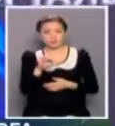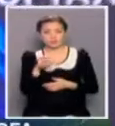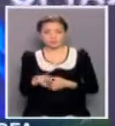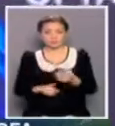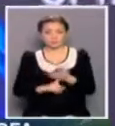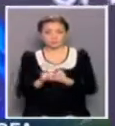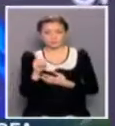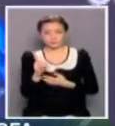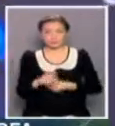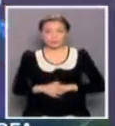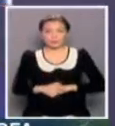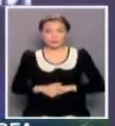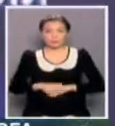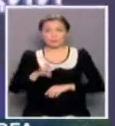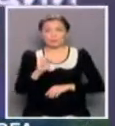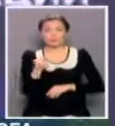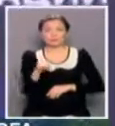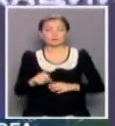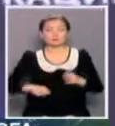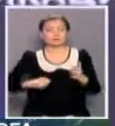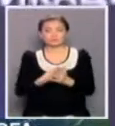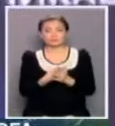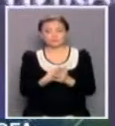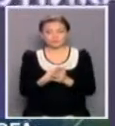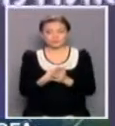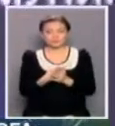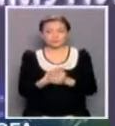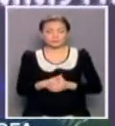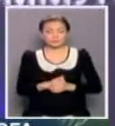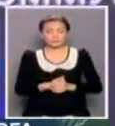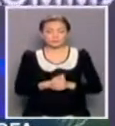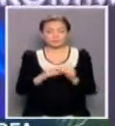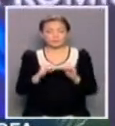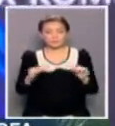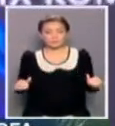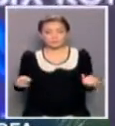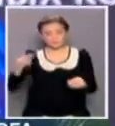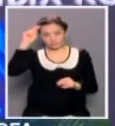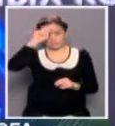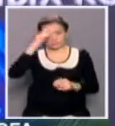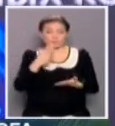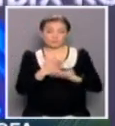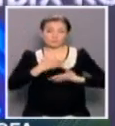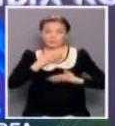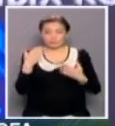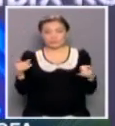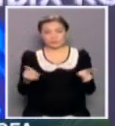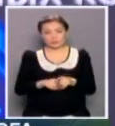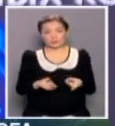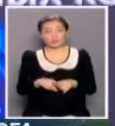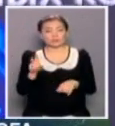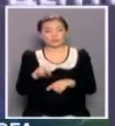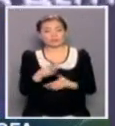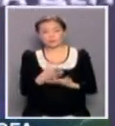бастап мамыр айына дейін осы балабақшада балалар болса да және де келмесе